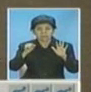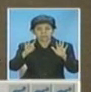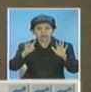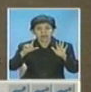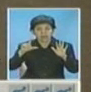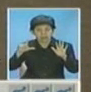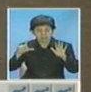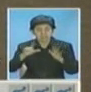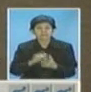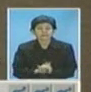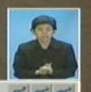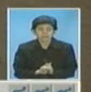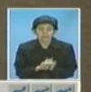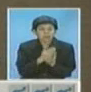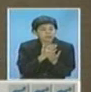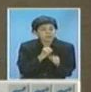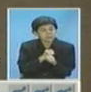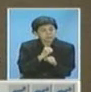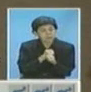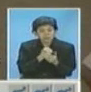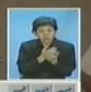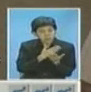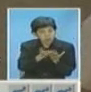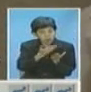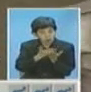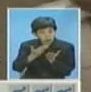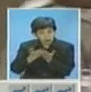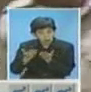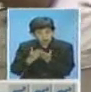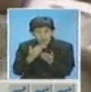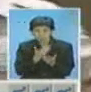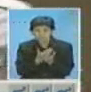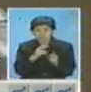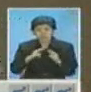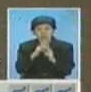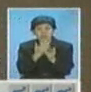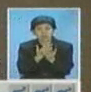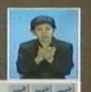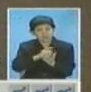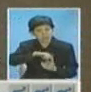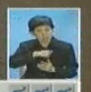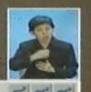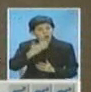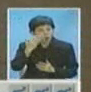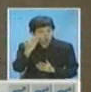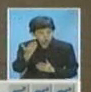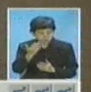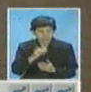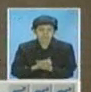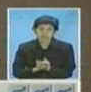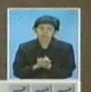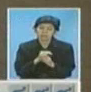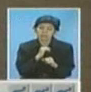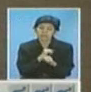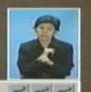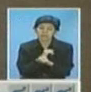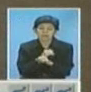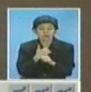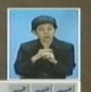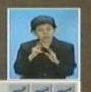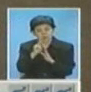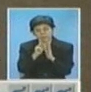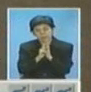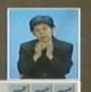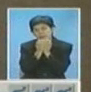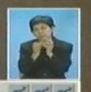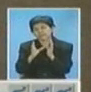53,918 ล้านบาทเพื่อชดใช้รายจ่ายที่ได้ใช้เงินคงคลังจ่ายไปก่อนตามที่กำหนดไว้ในรัฐธรรมนูญ